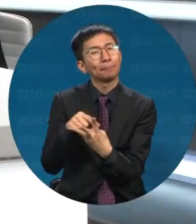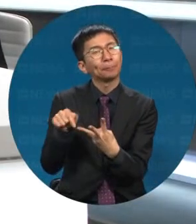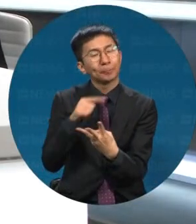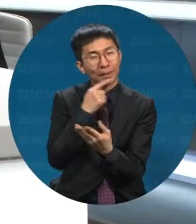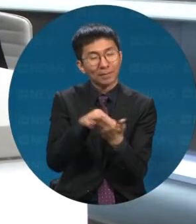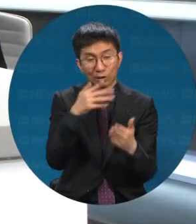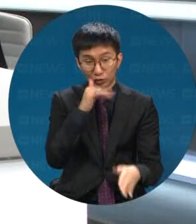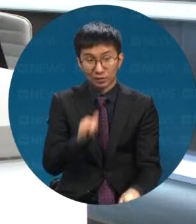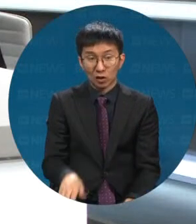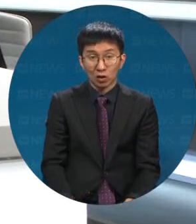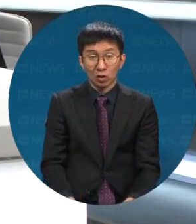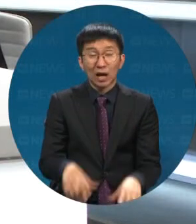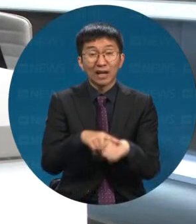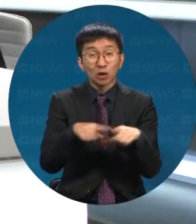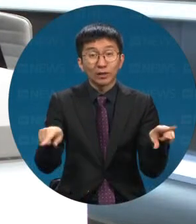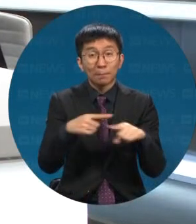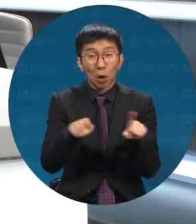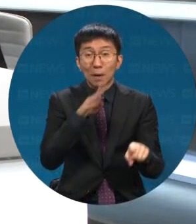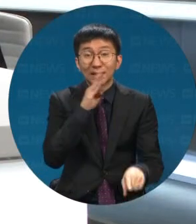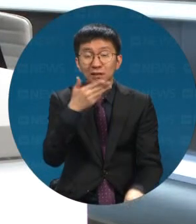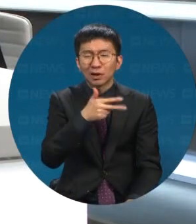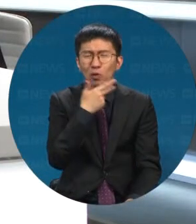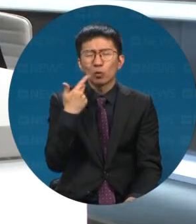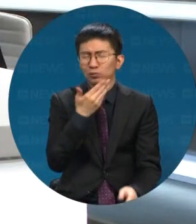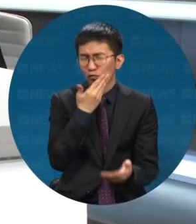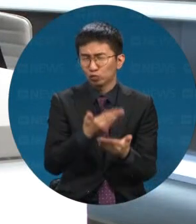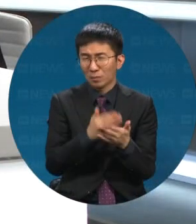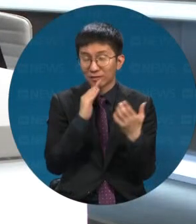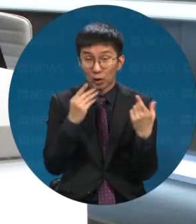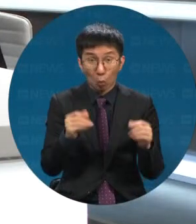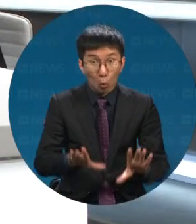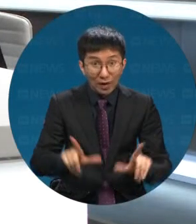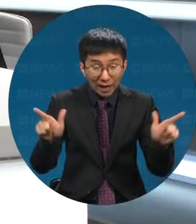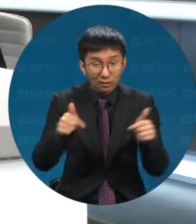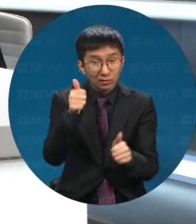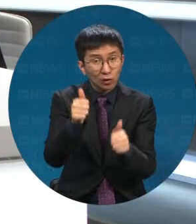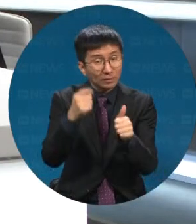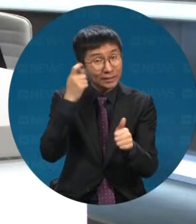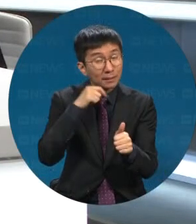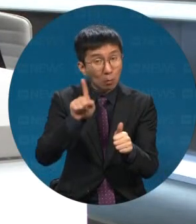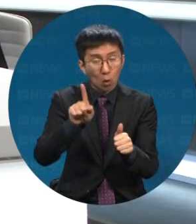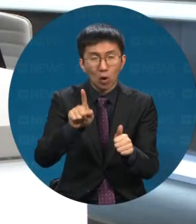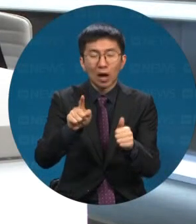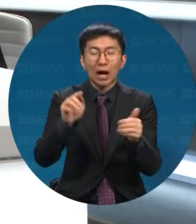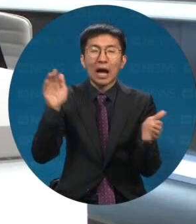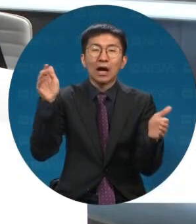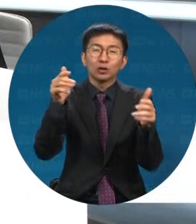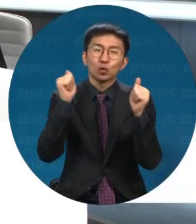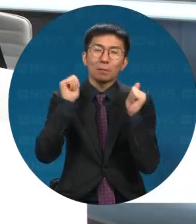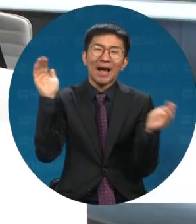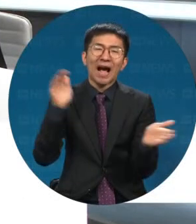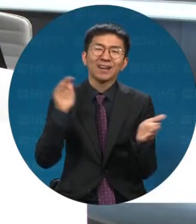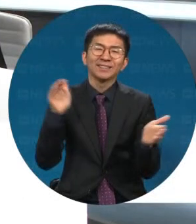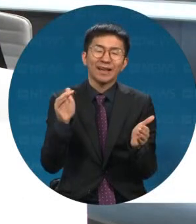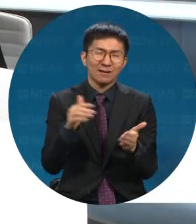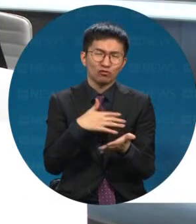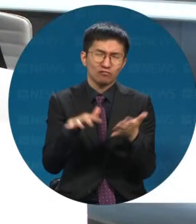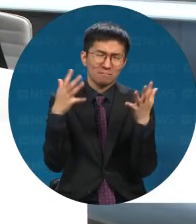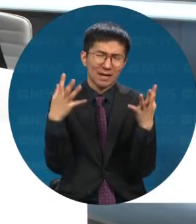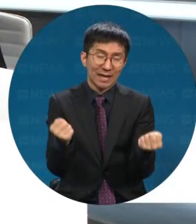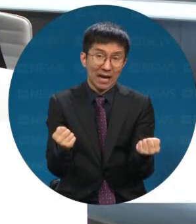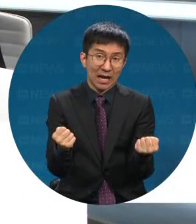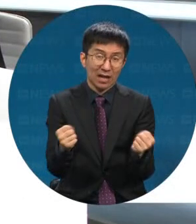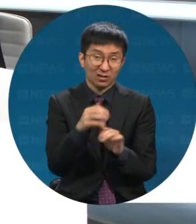영향력은 여전한 것 같습니다. 네. 예, 올 수능 시험의 중요한 변수 가운데 하나가 졸업생 비율입니다. 역대 최단데요.